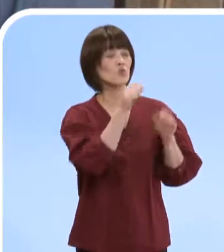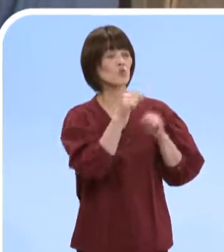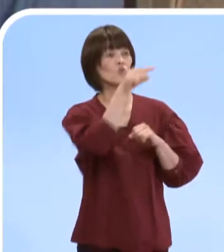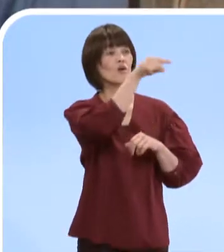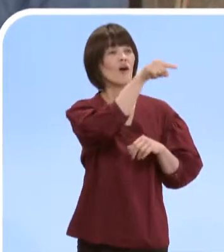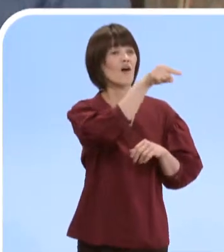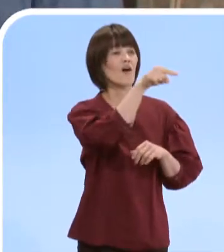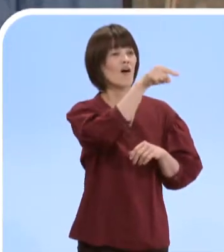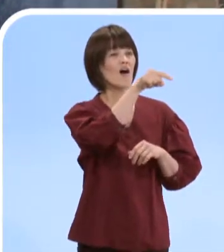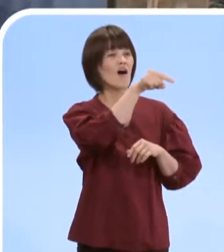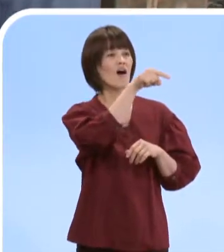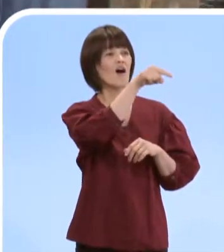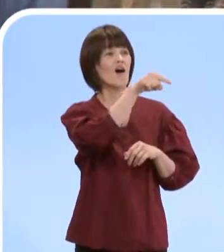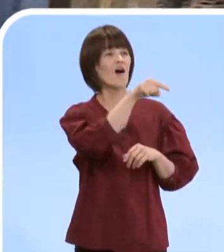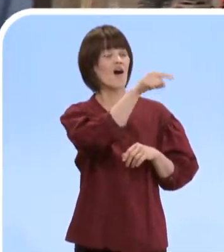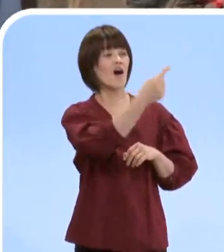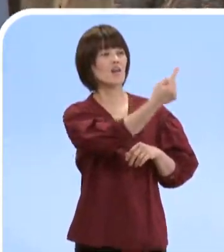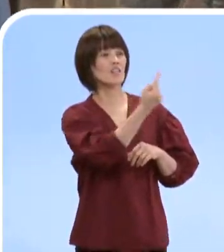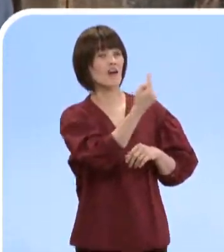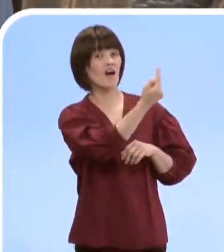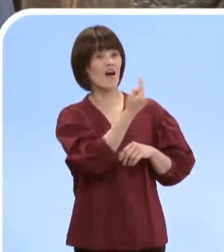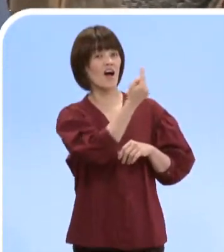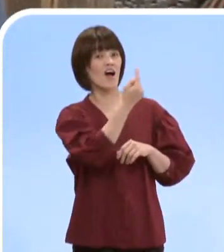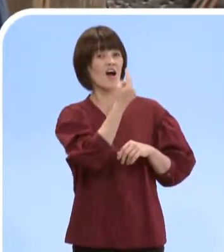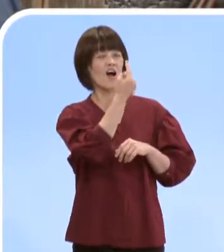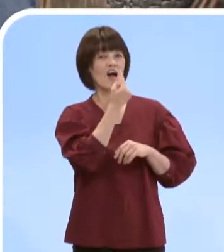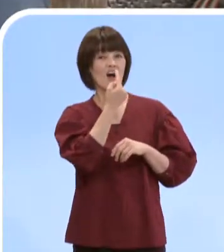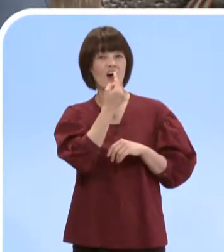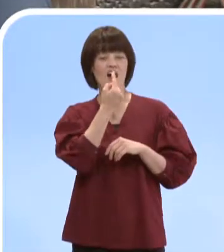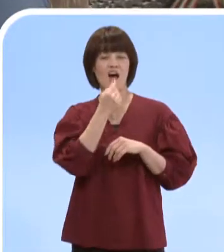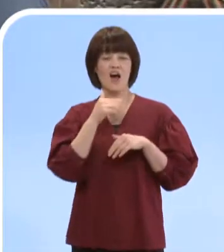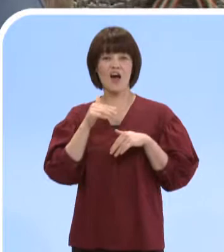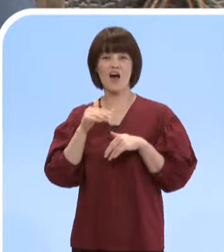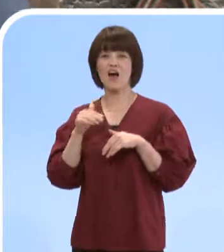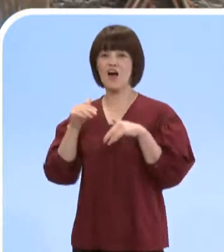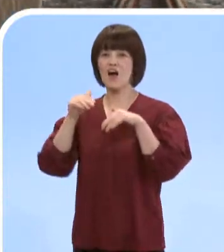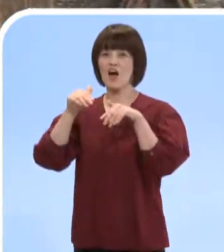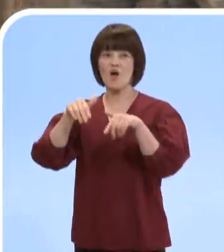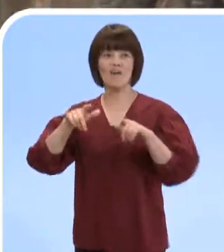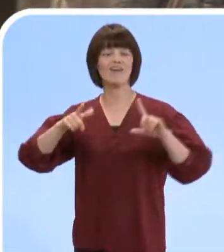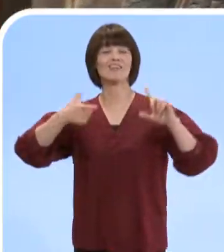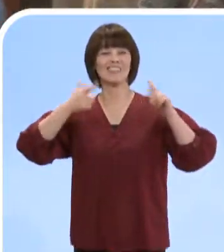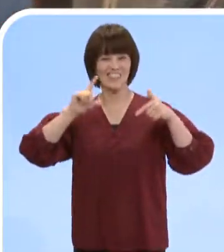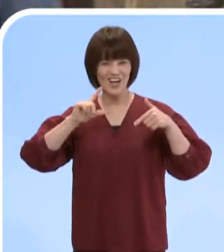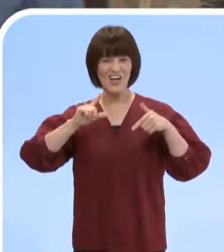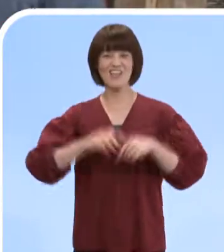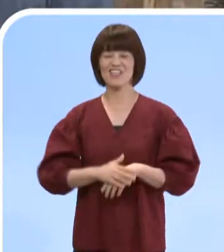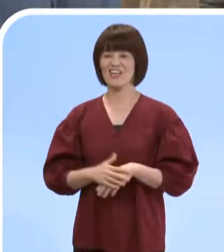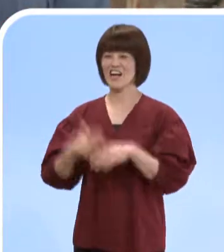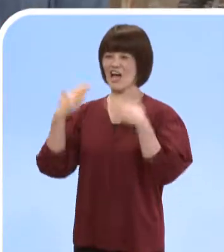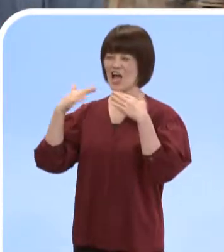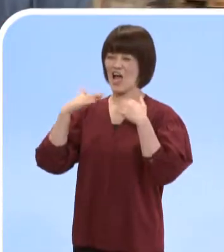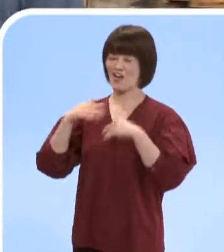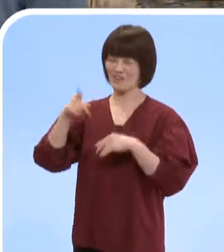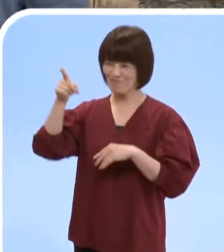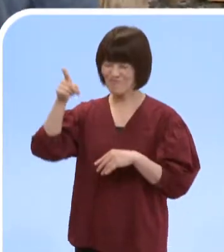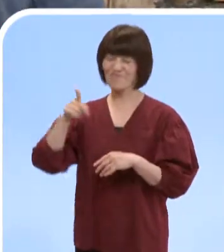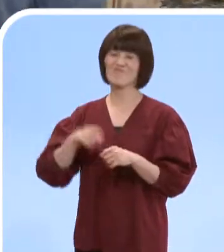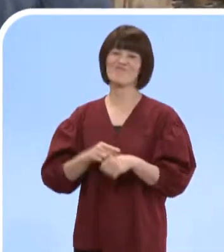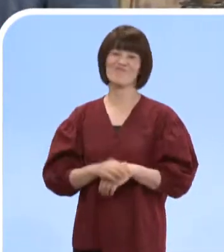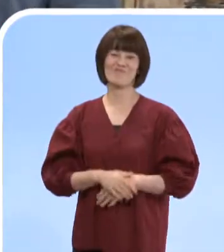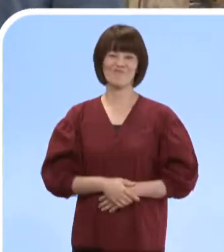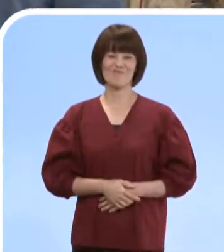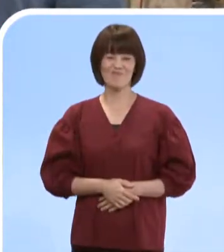のように。まあ、 いや、来た これです。 いや、違う、ハイゴレではございません。 そうだ、あなたは受けならととない